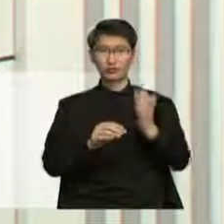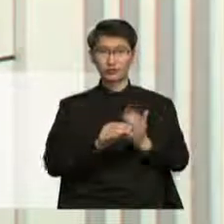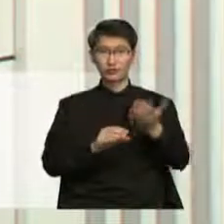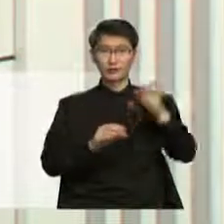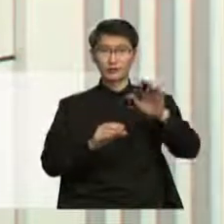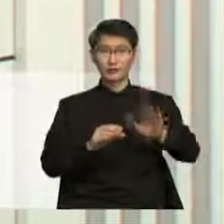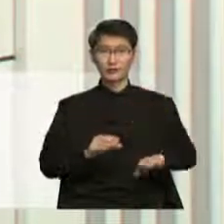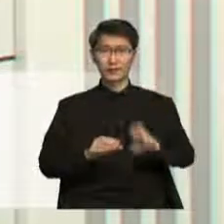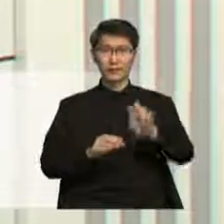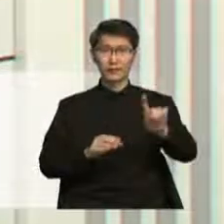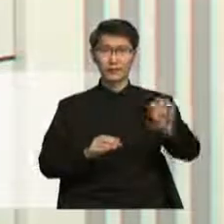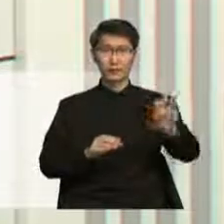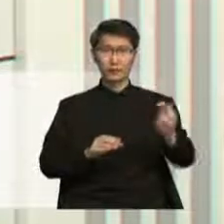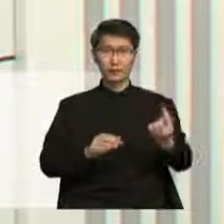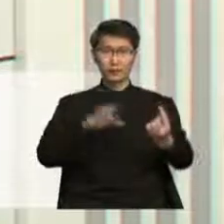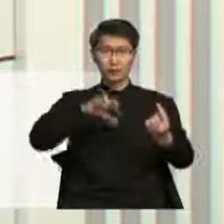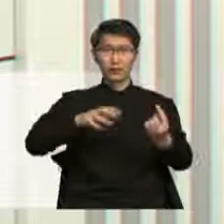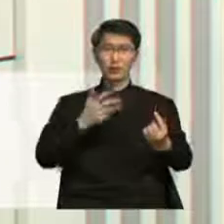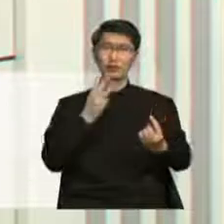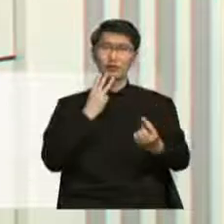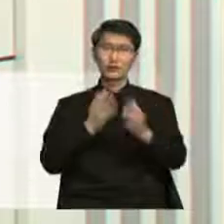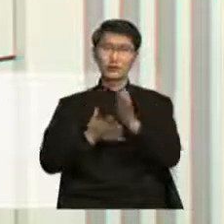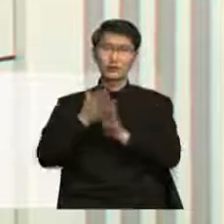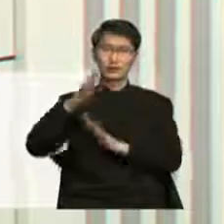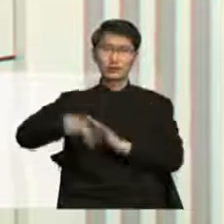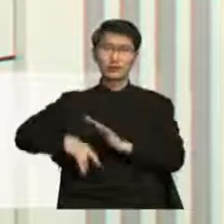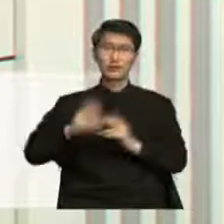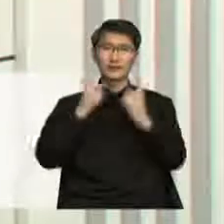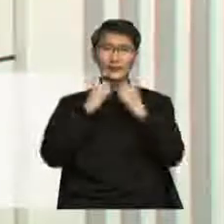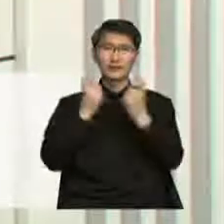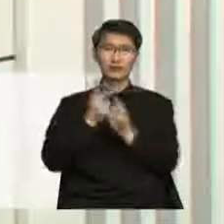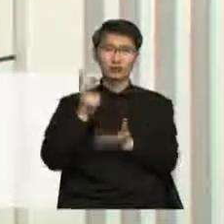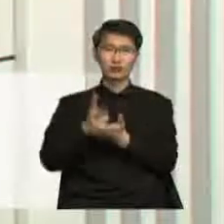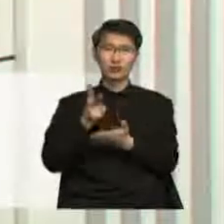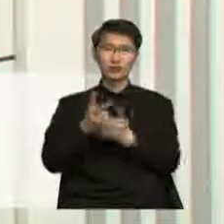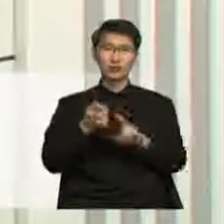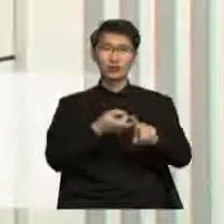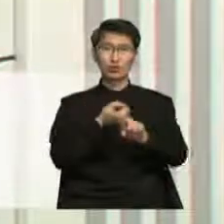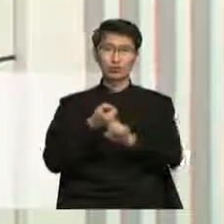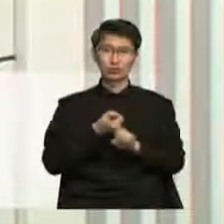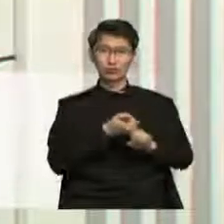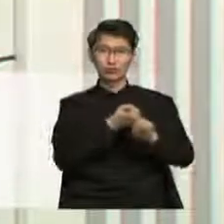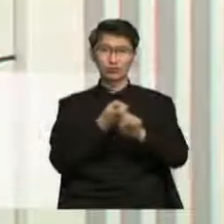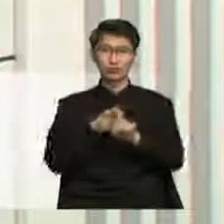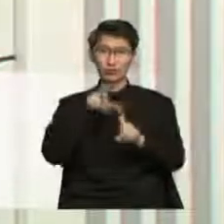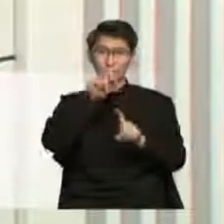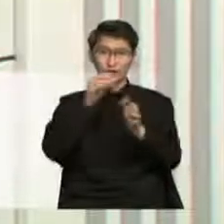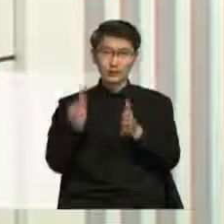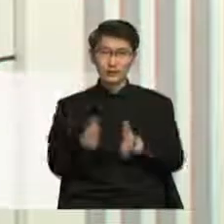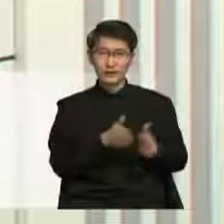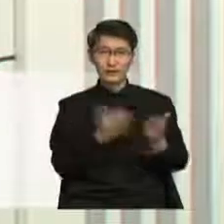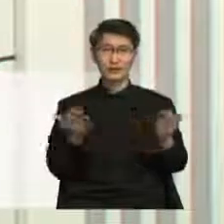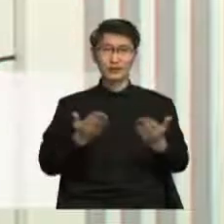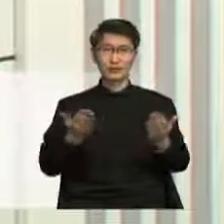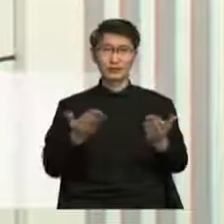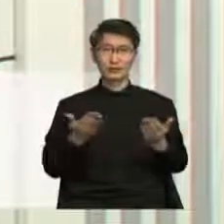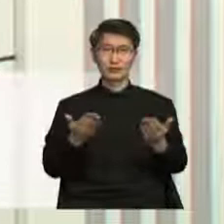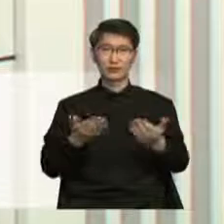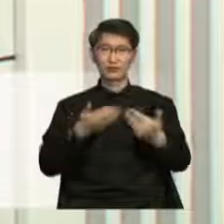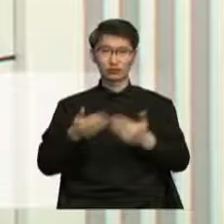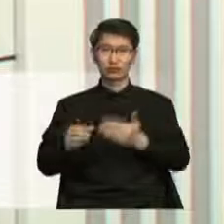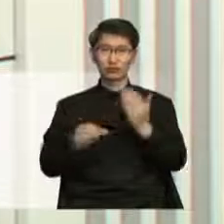가운데 마포구에선 서울시 최초로 개인 소유의 주차장을 공유하는 이른바 골목 공유 주차장 사업을 추진